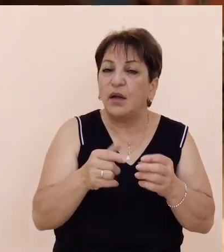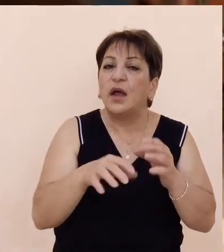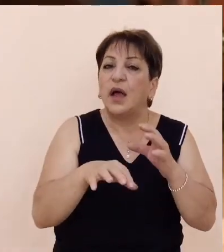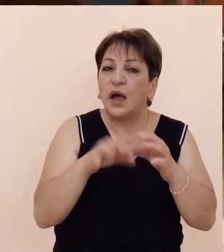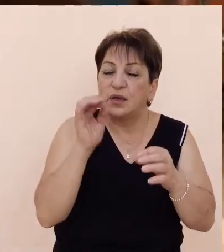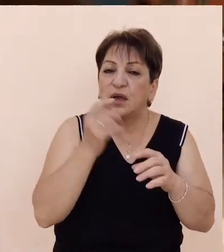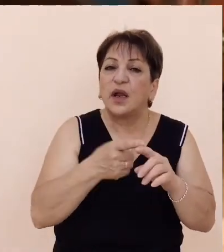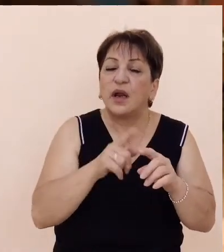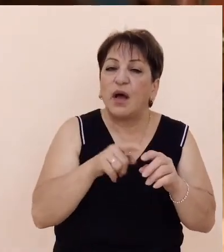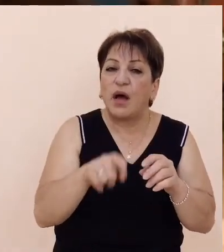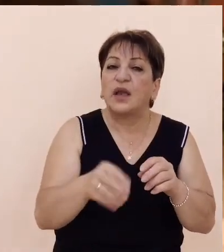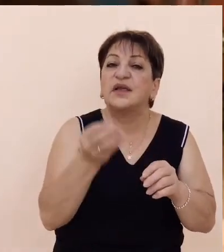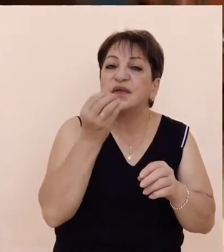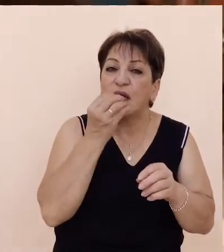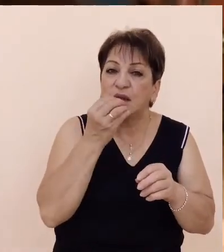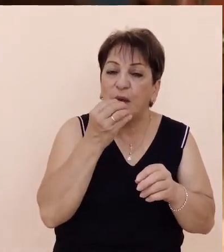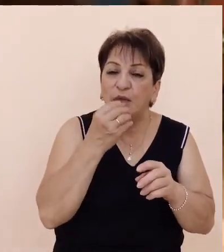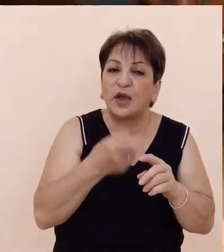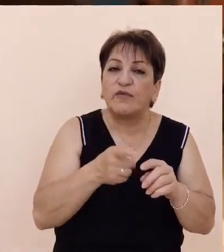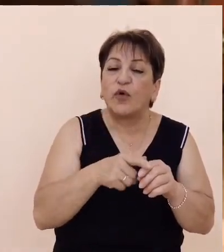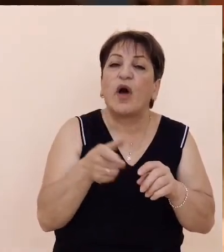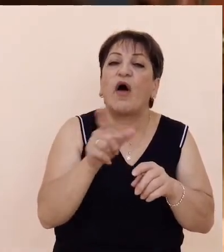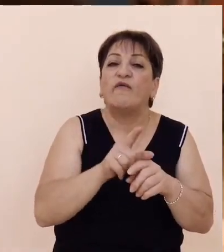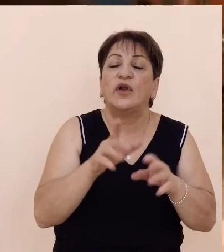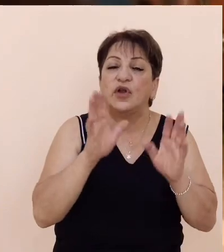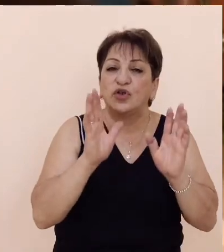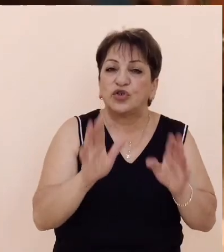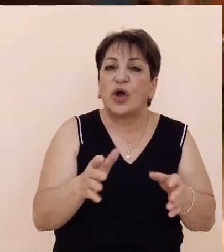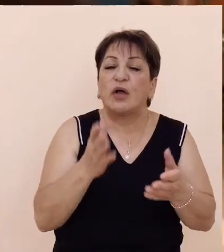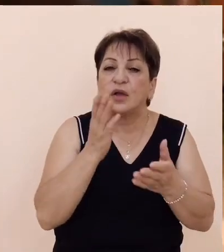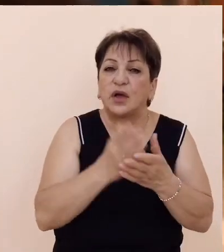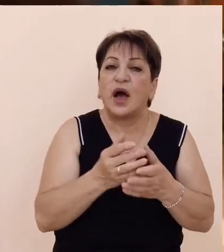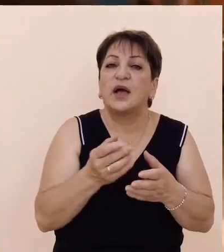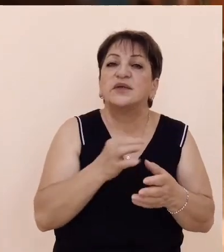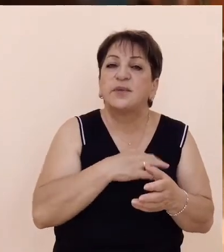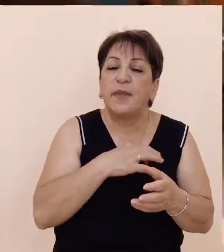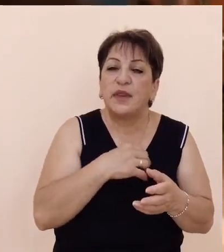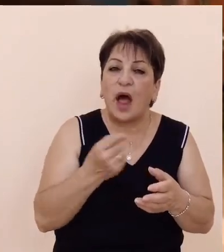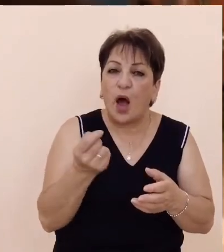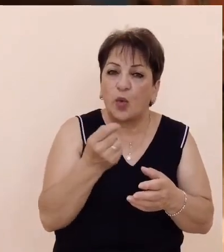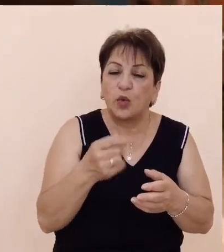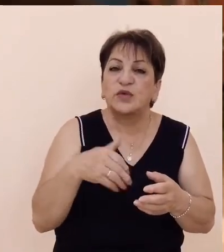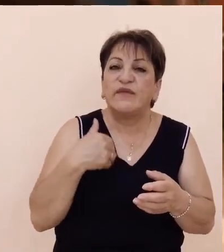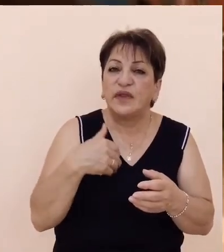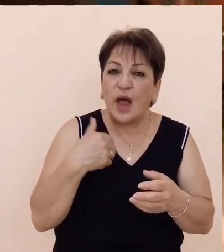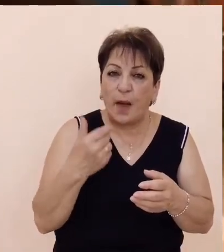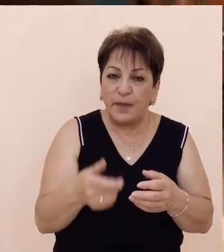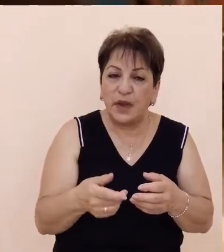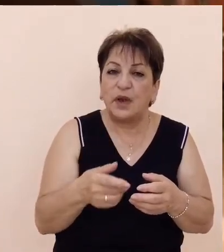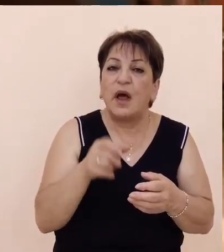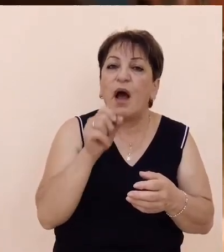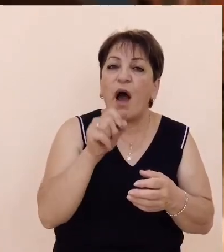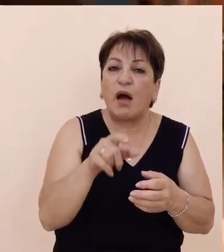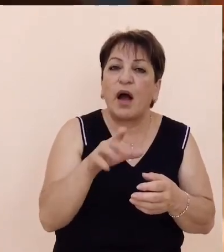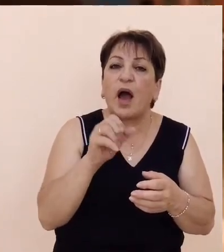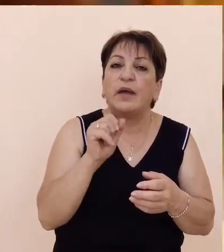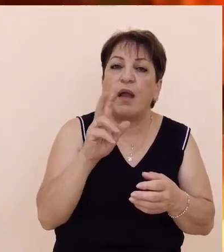այն սննդամթերքը, որն առավել շատ է պարունակում՝ սպիտակուցներ, վիտամիններ, հանքային աղեր։